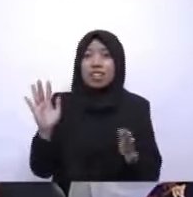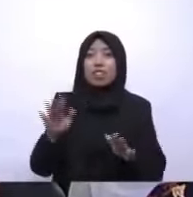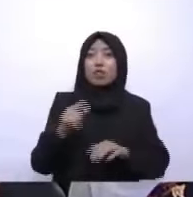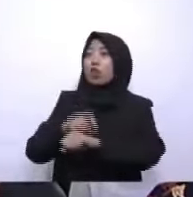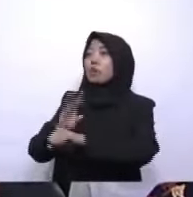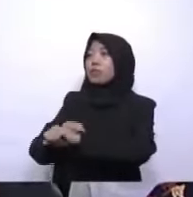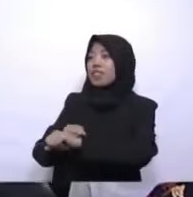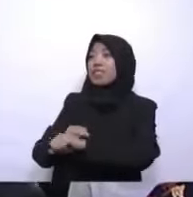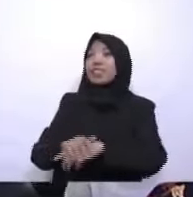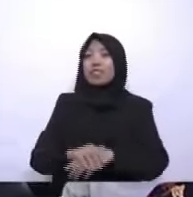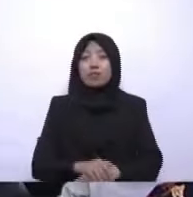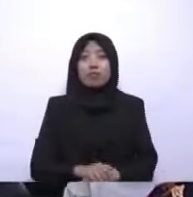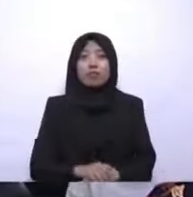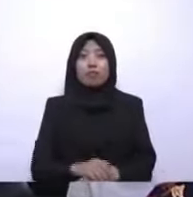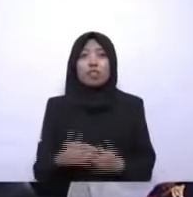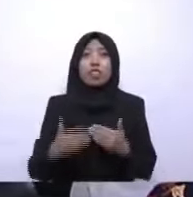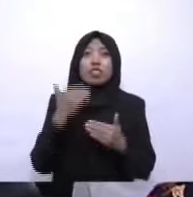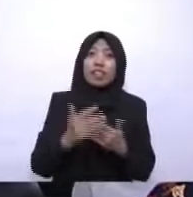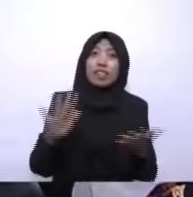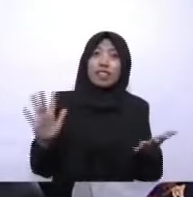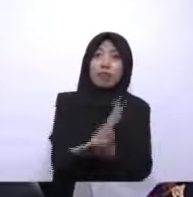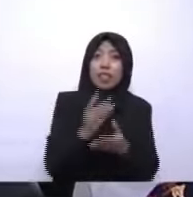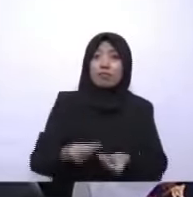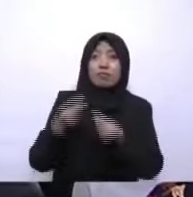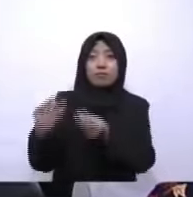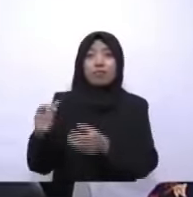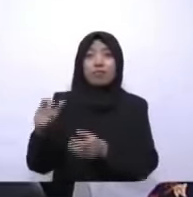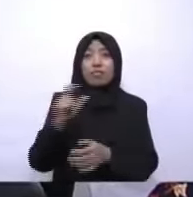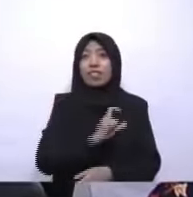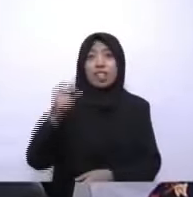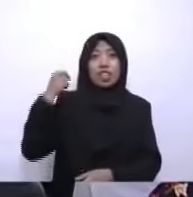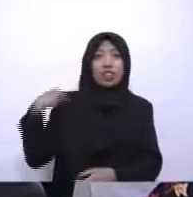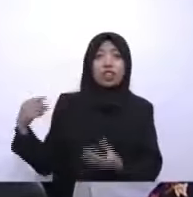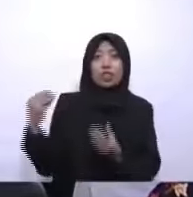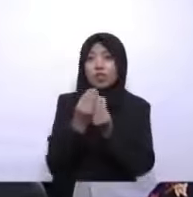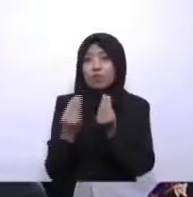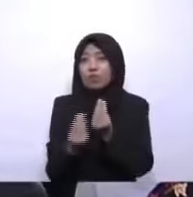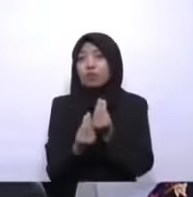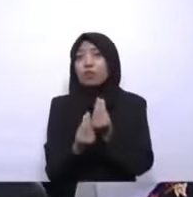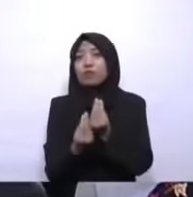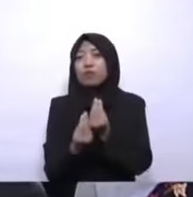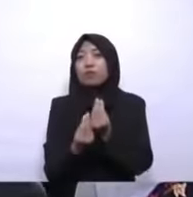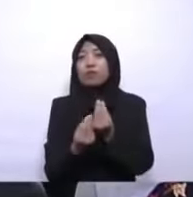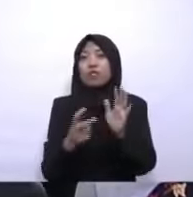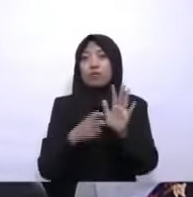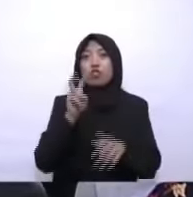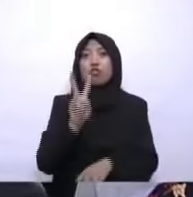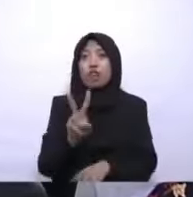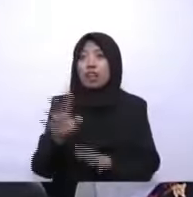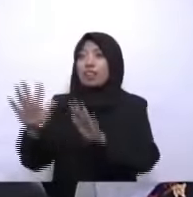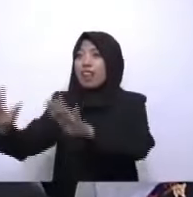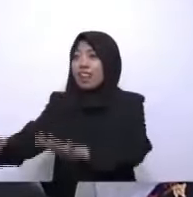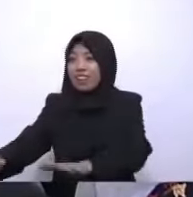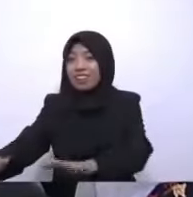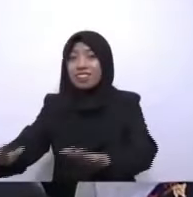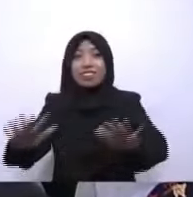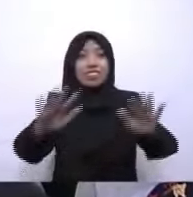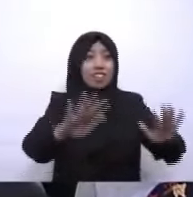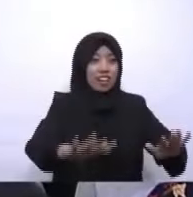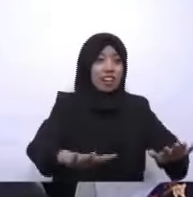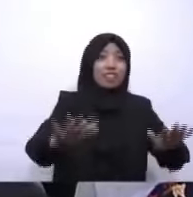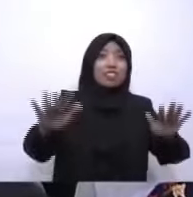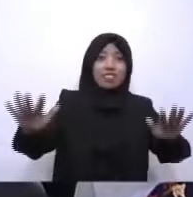Waktu habis. Berikutnya kami beri kesempatan untuk calon wakil gubernur nomor urut 2. Hadirin mohon tenang terlebih dahulu.